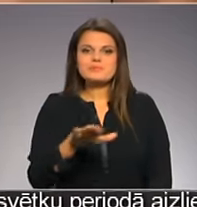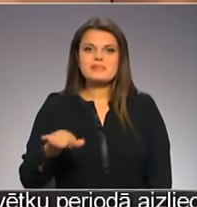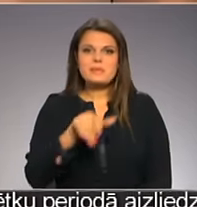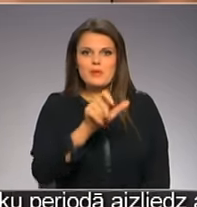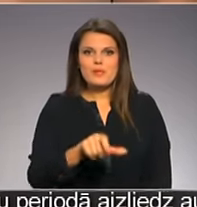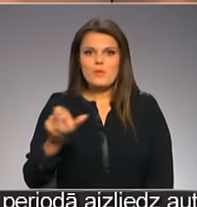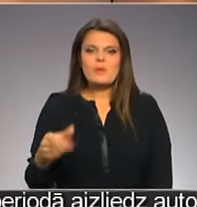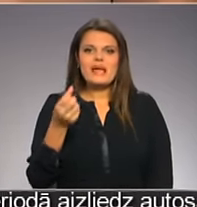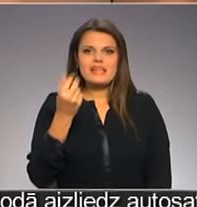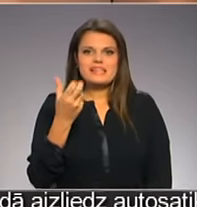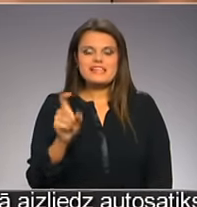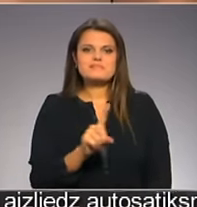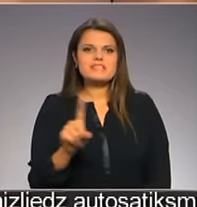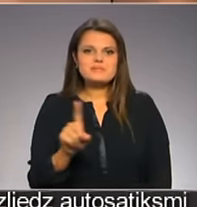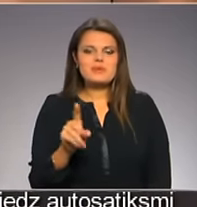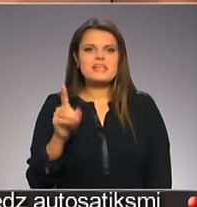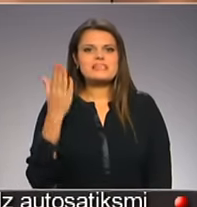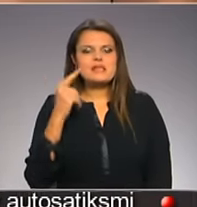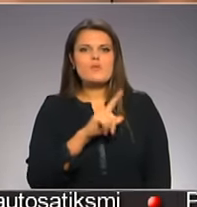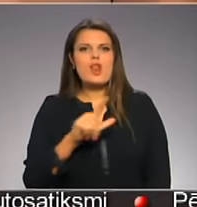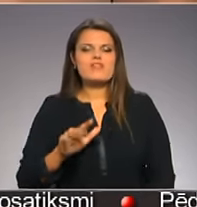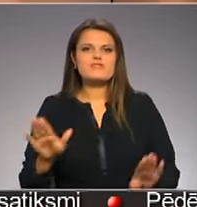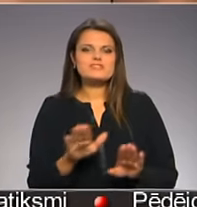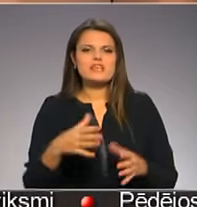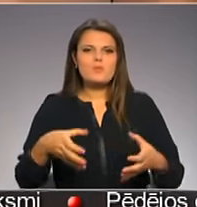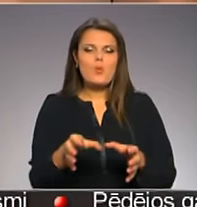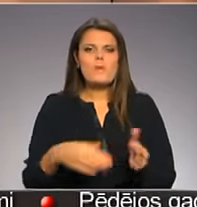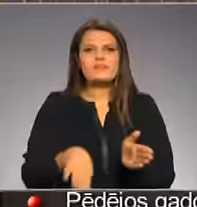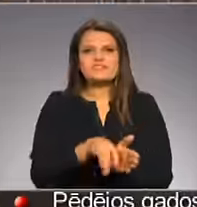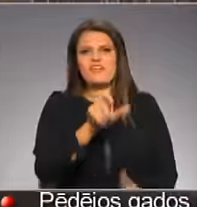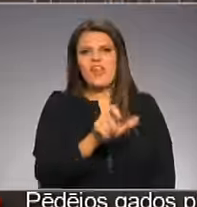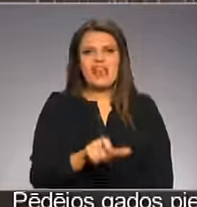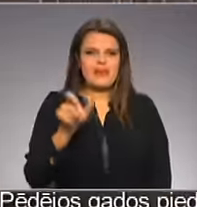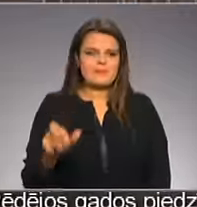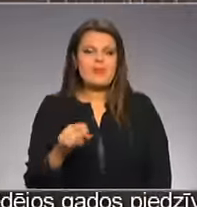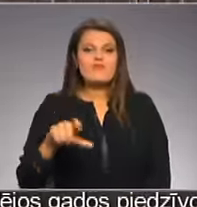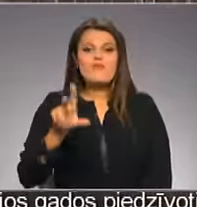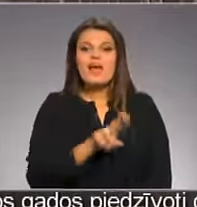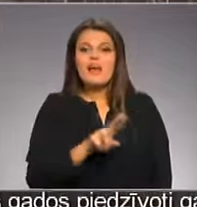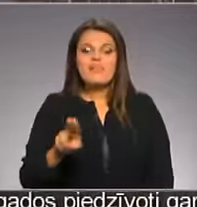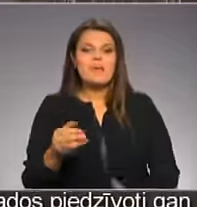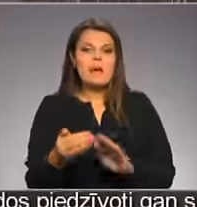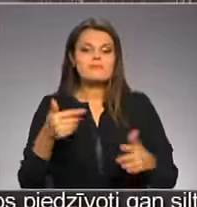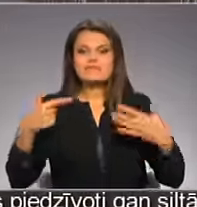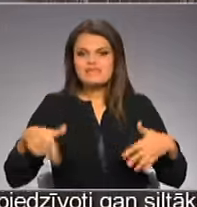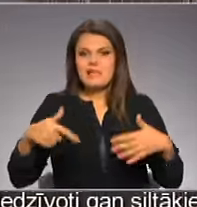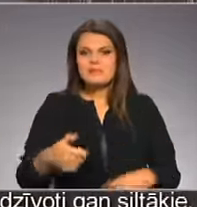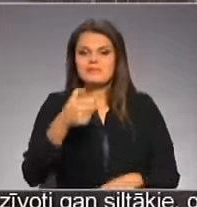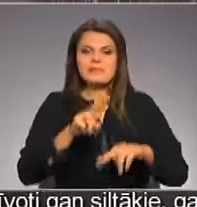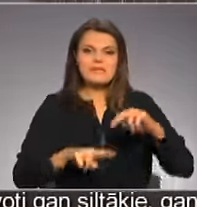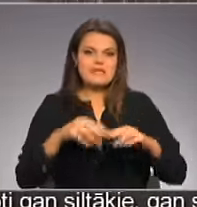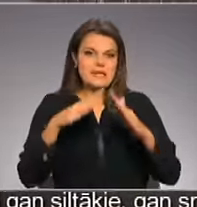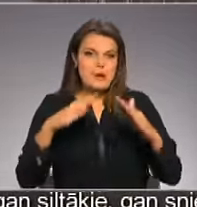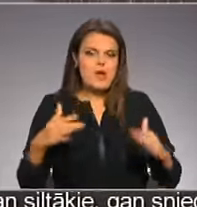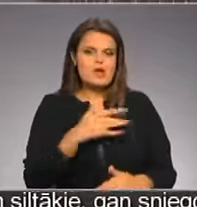locekļiem 13 ir folkloras kopas dalībnieki. Turpin TV Spektrs. Vairāk nekā pirms 70 gadiem celtajā mājā,